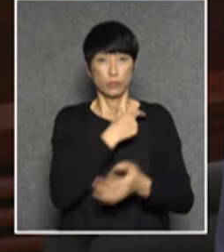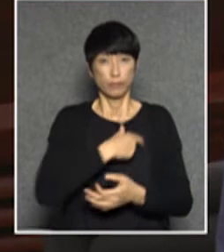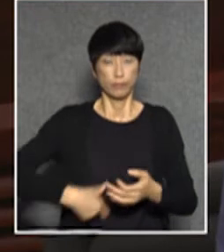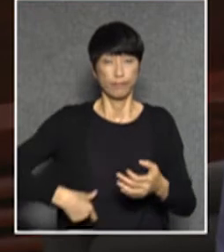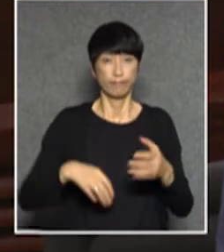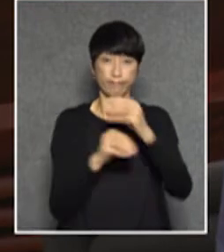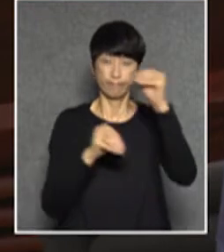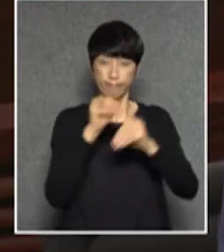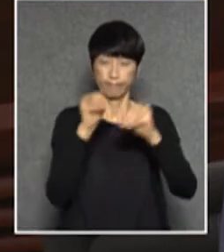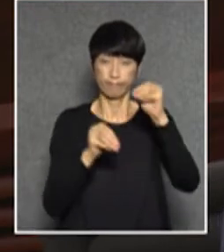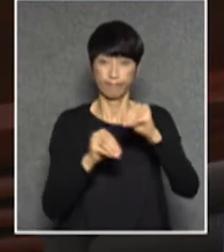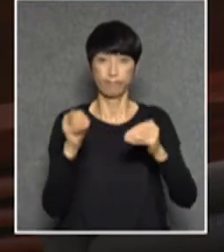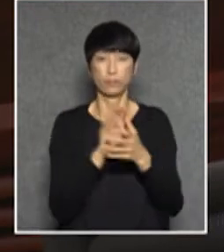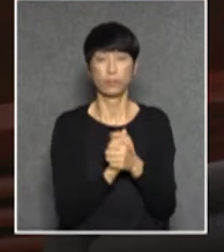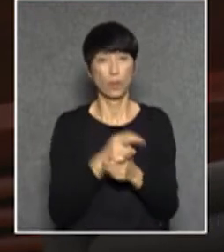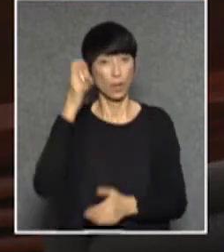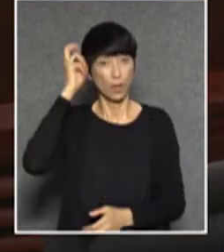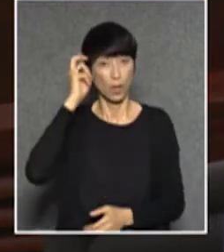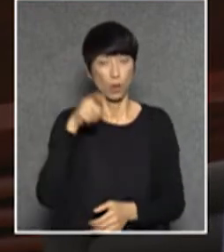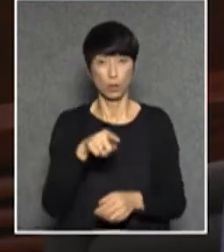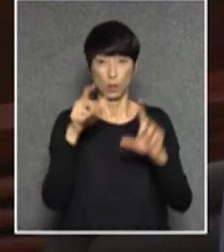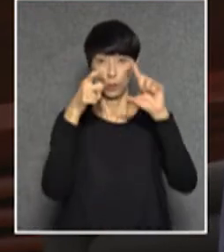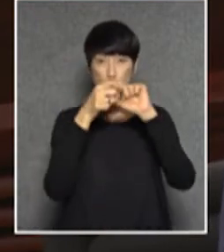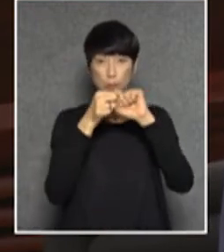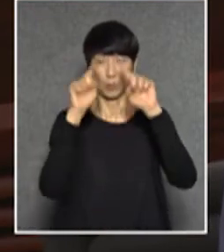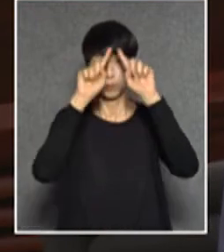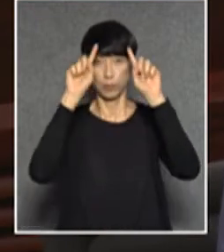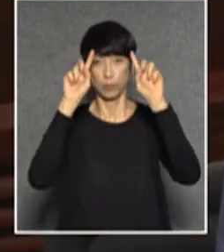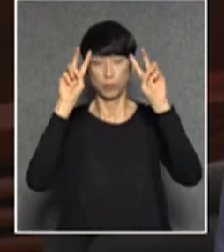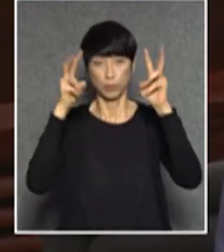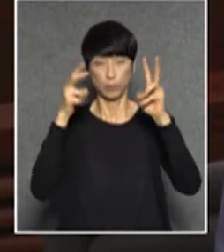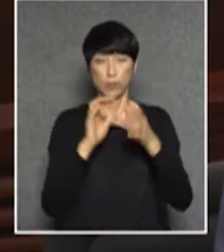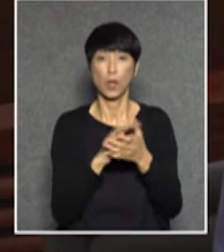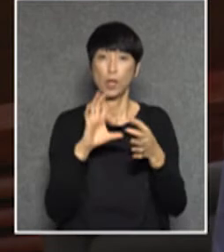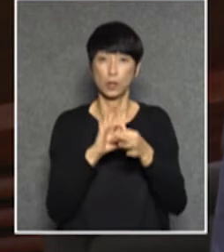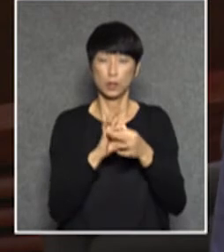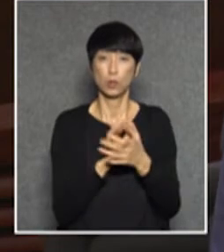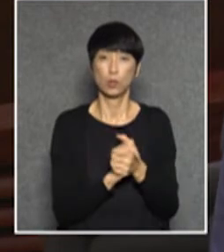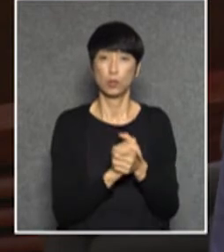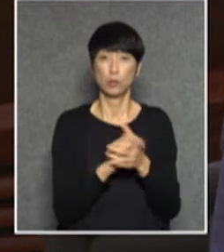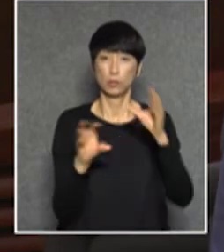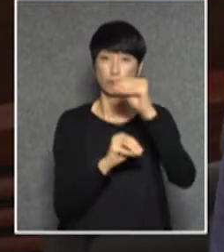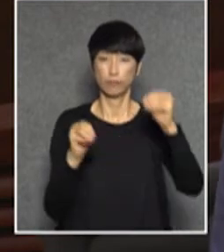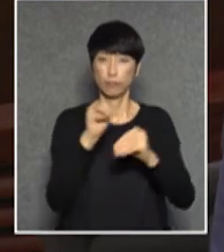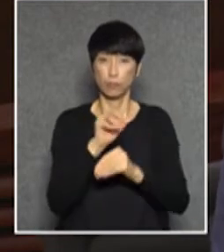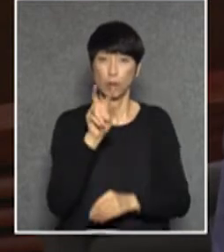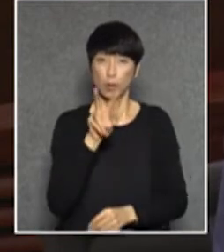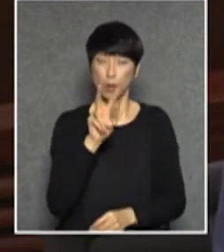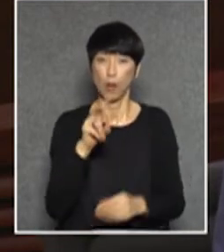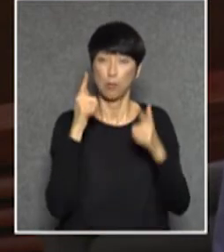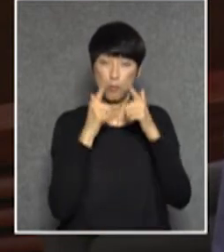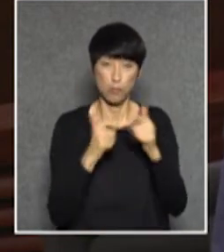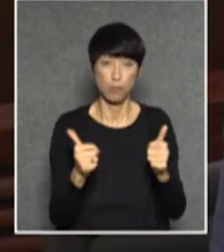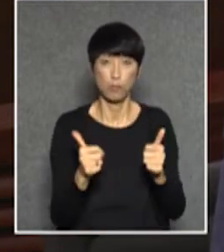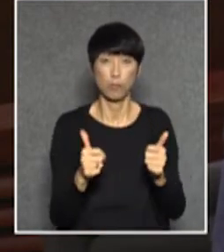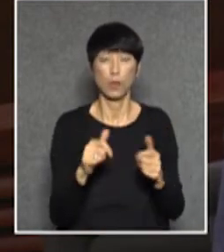整。在考慮上述問題時，我們亦需考慮有關的調整是否切實可行，確保提名委